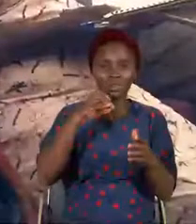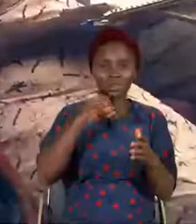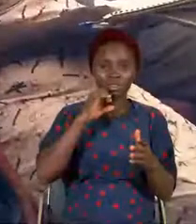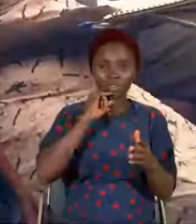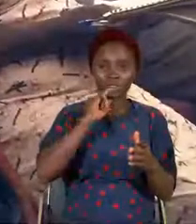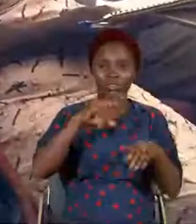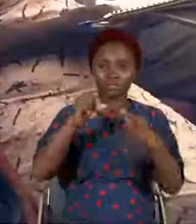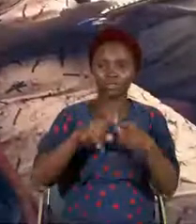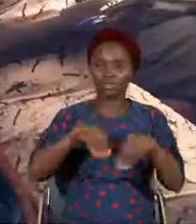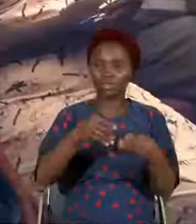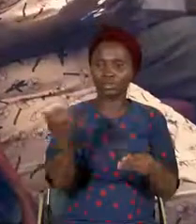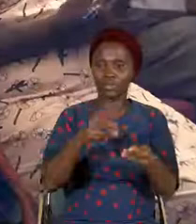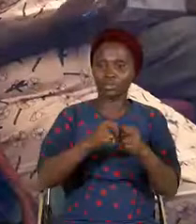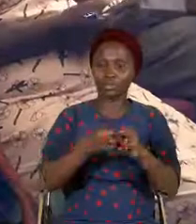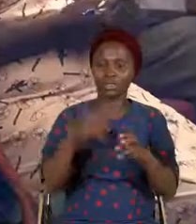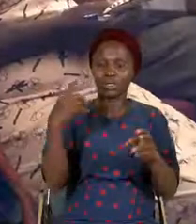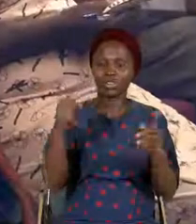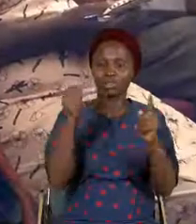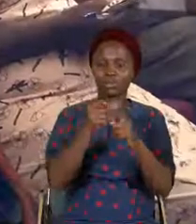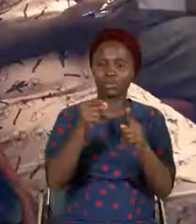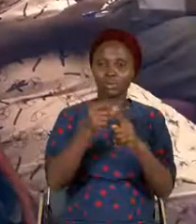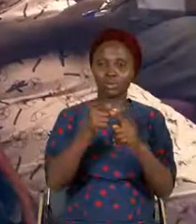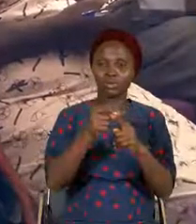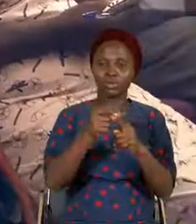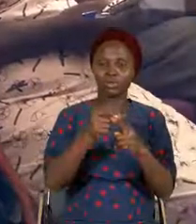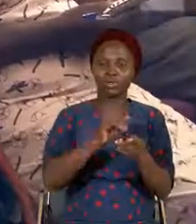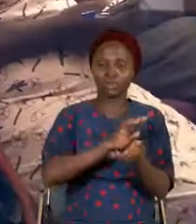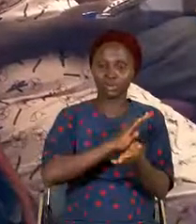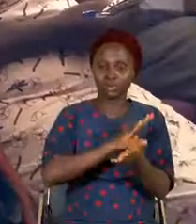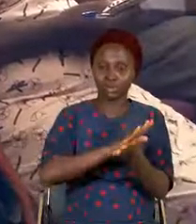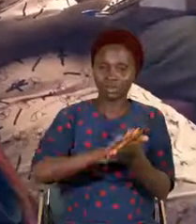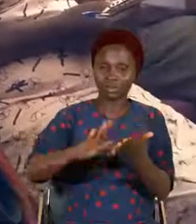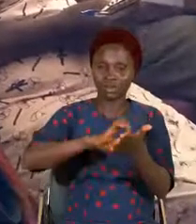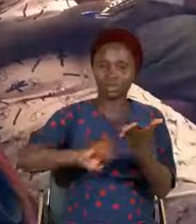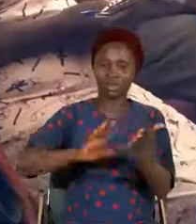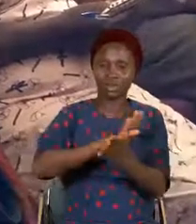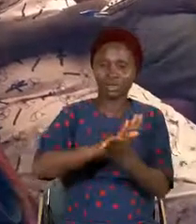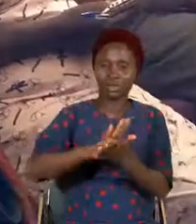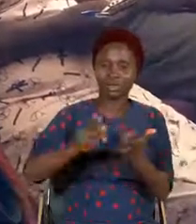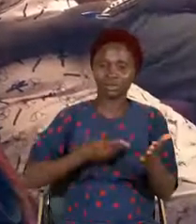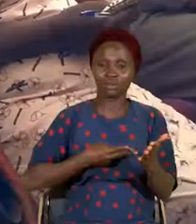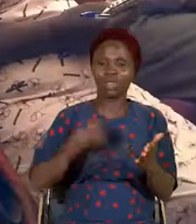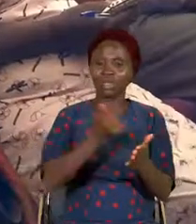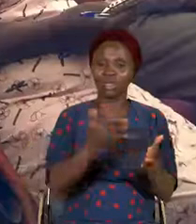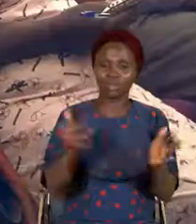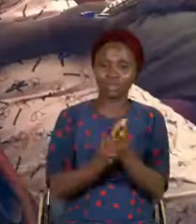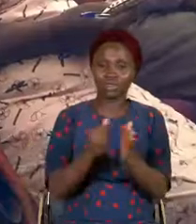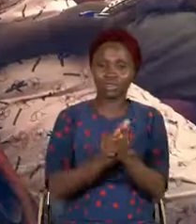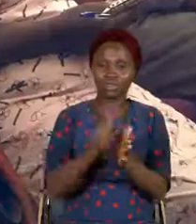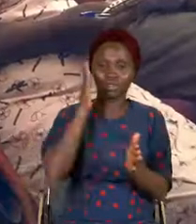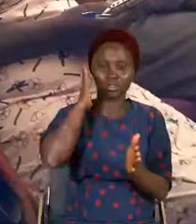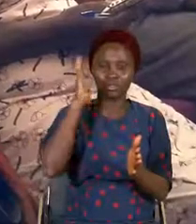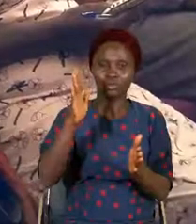problèmes, que la parole te pénètre maintenant et elle va purger, elle va balayer ces choses. Toutes